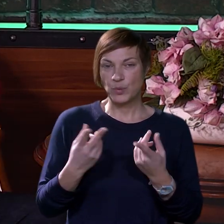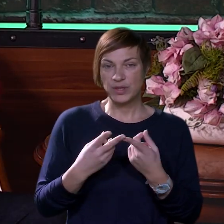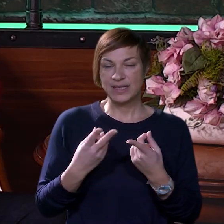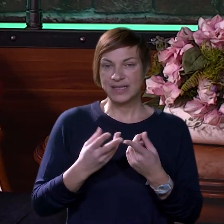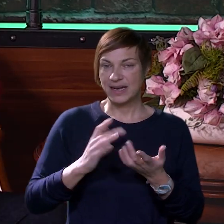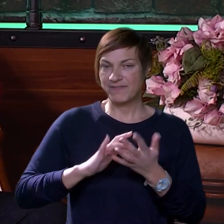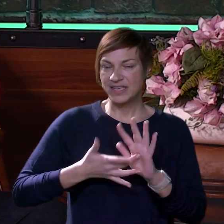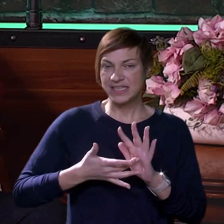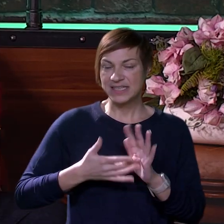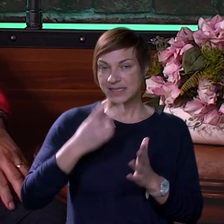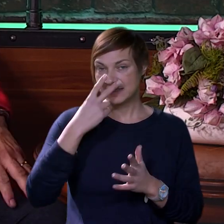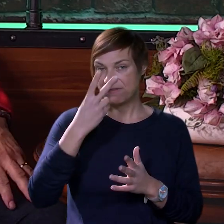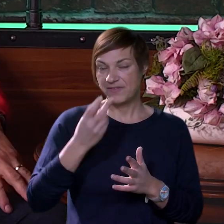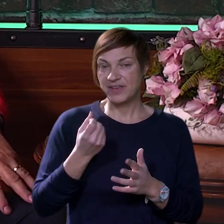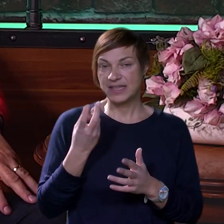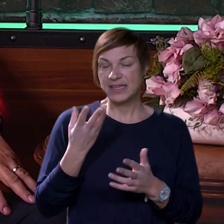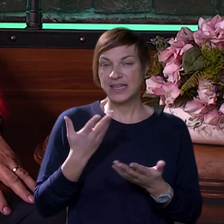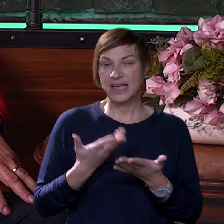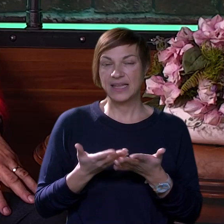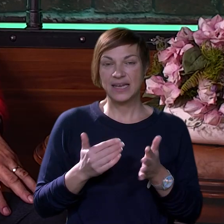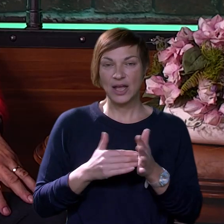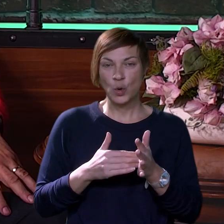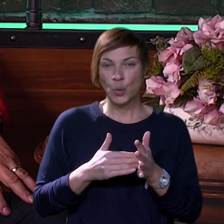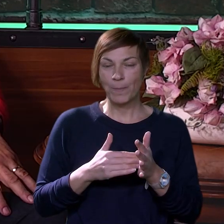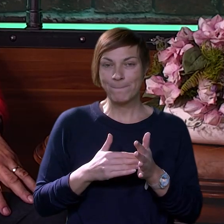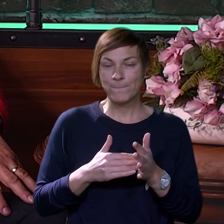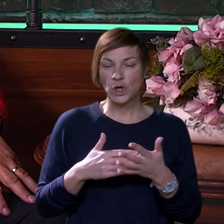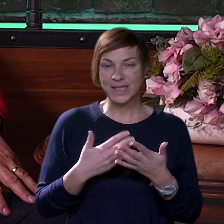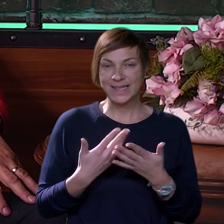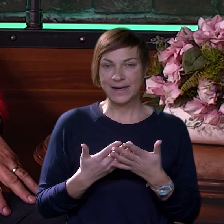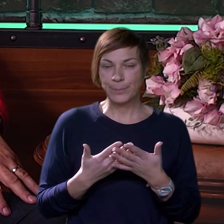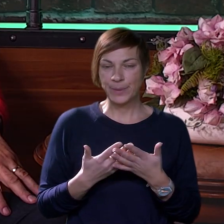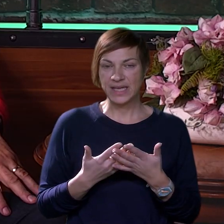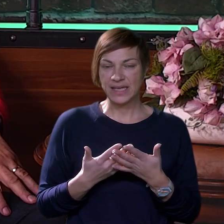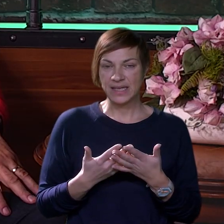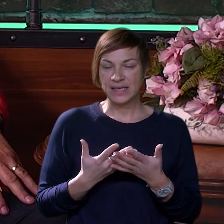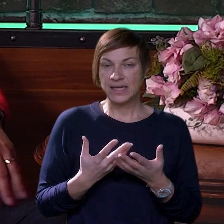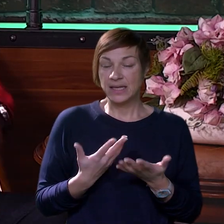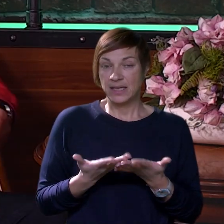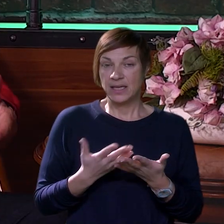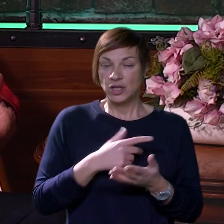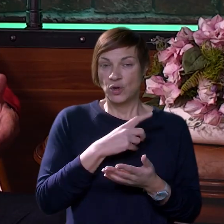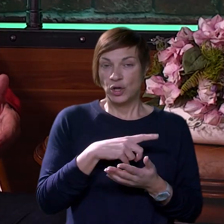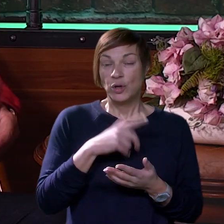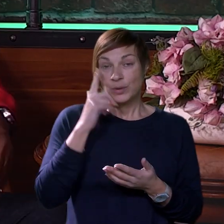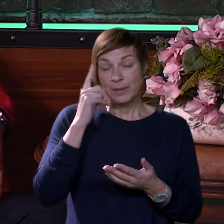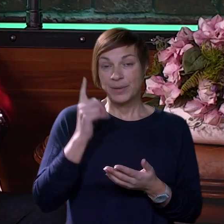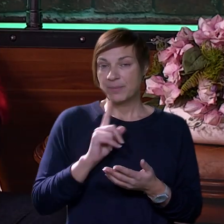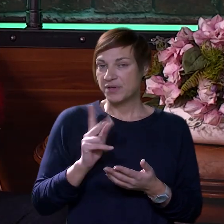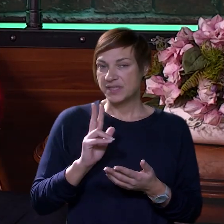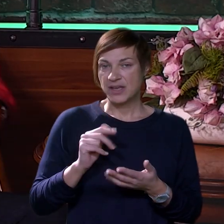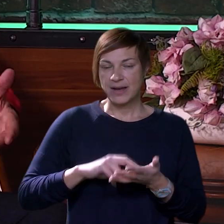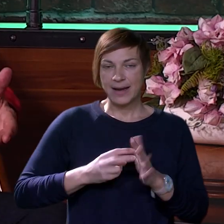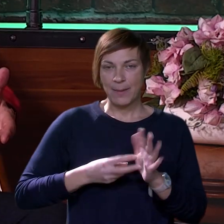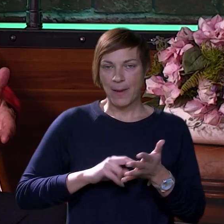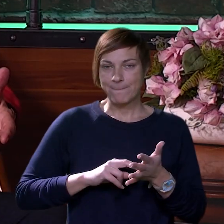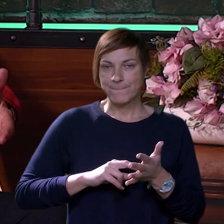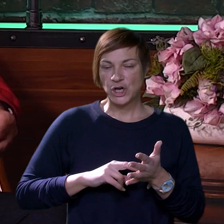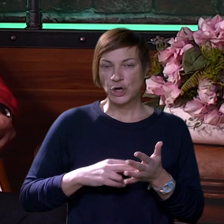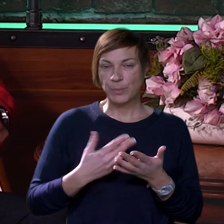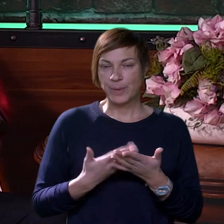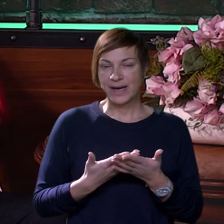vaše televizije sve vidite kad je neko u nekoj potrebi, kad zaista to ljudi prepoznaju, onda tu nema nikakvih